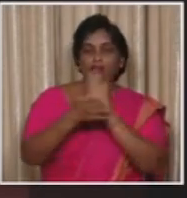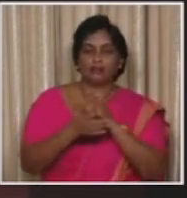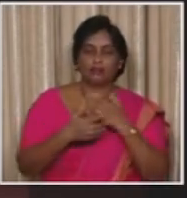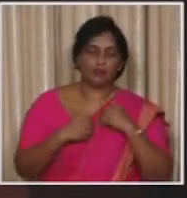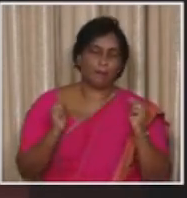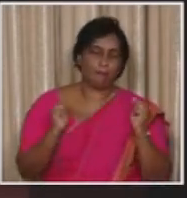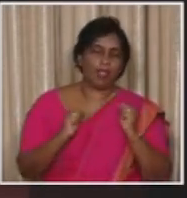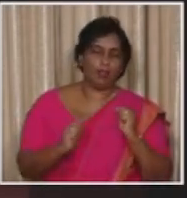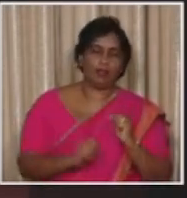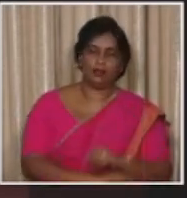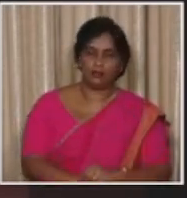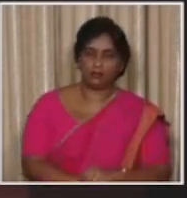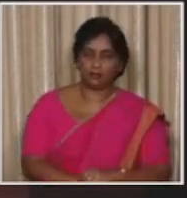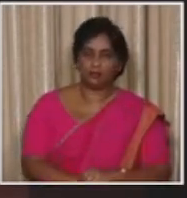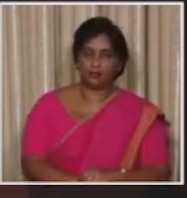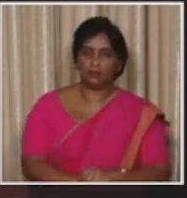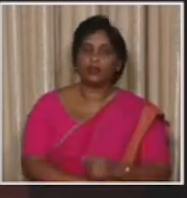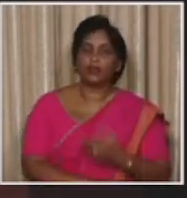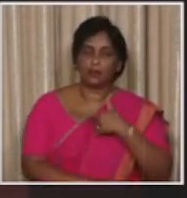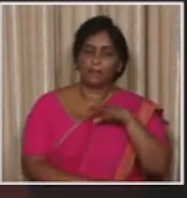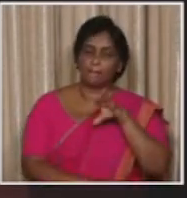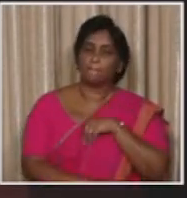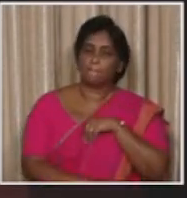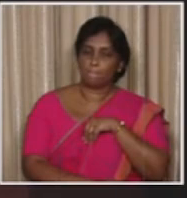වුණා. ඒක අපි